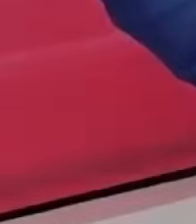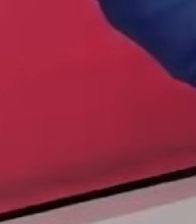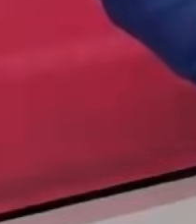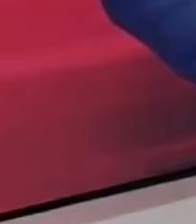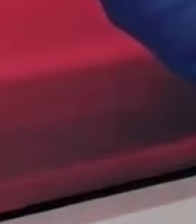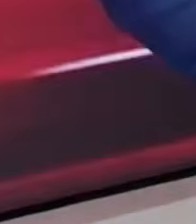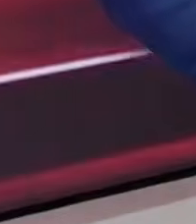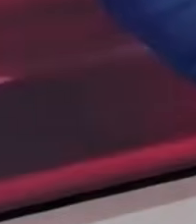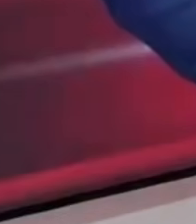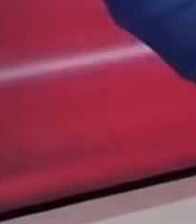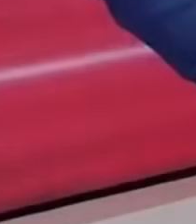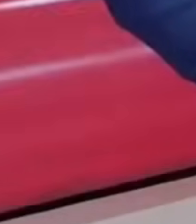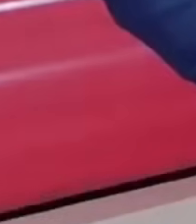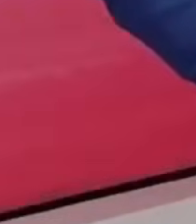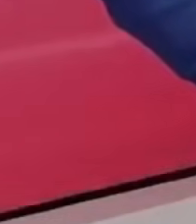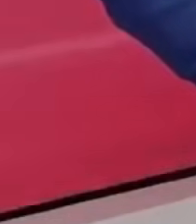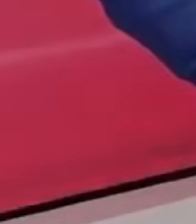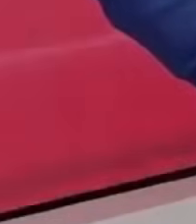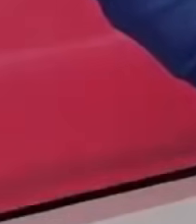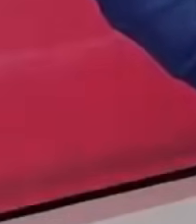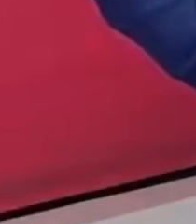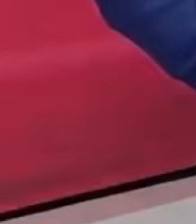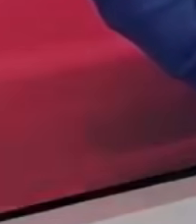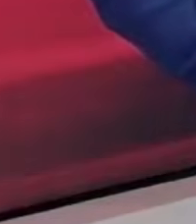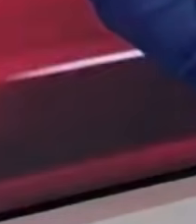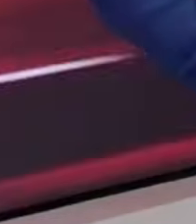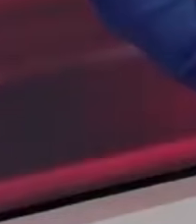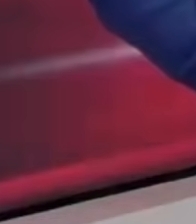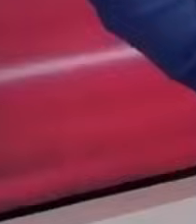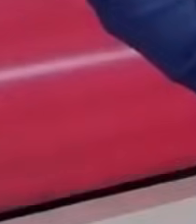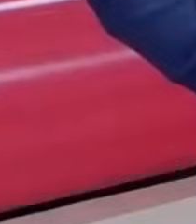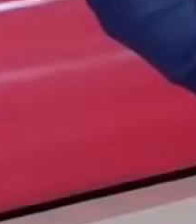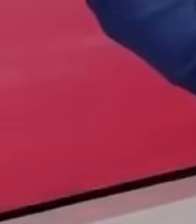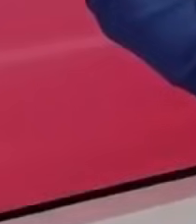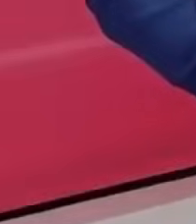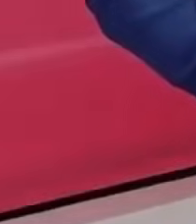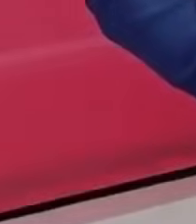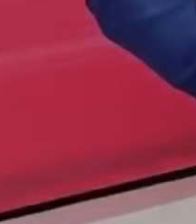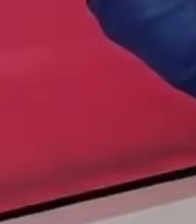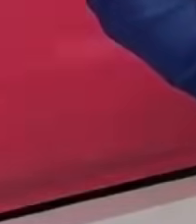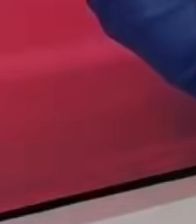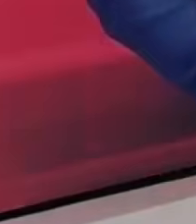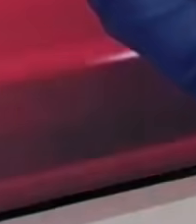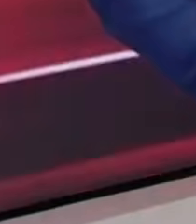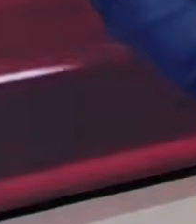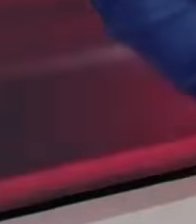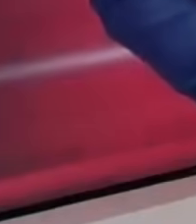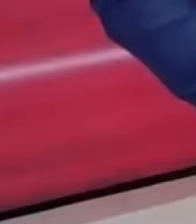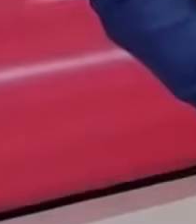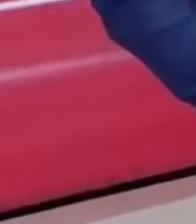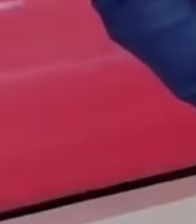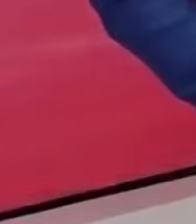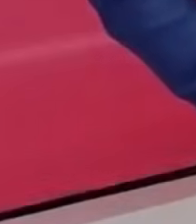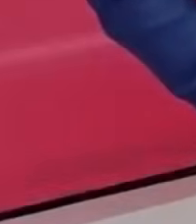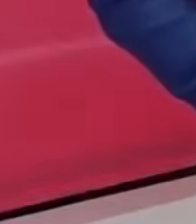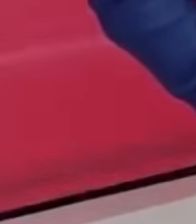YouTube sa mga kapuso abroad samahan niyo kami sa GMA Pinoy TV at sa www.gma news.tv